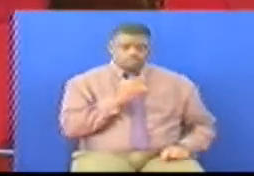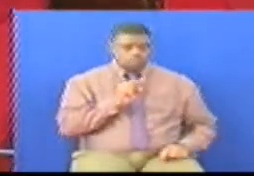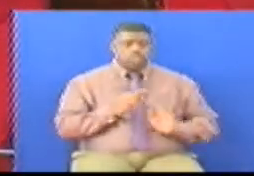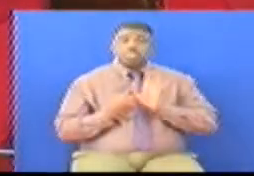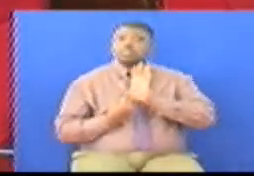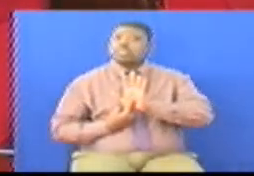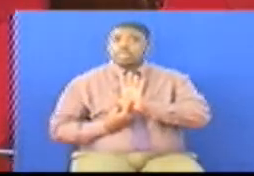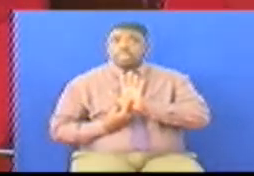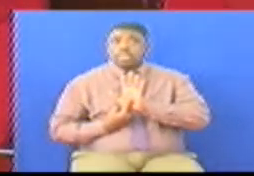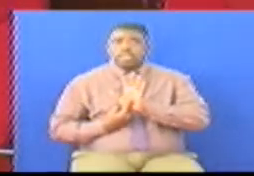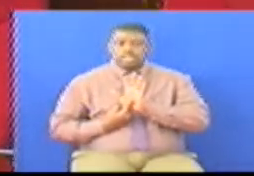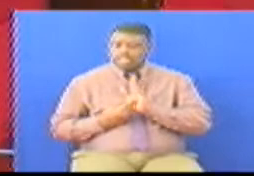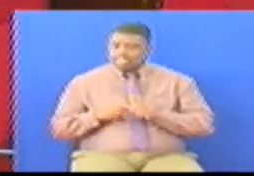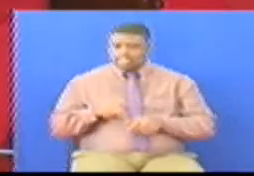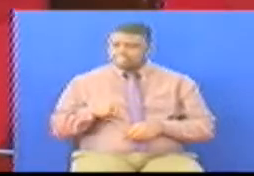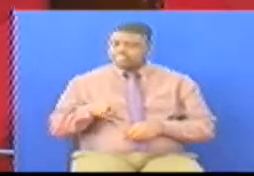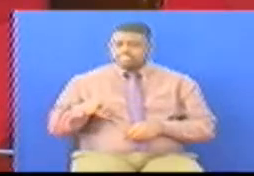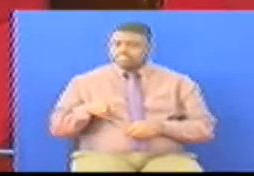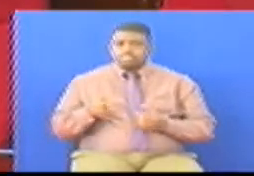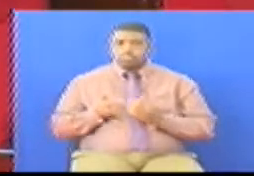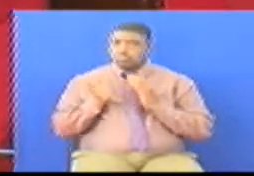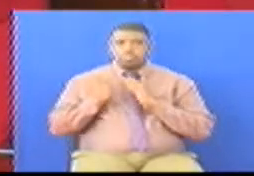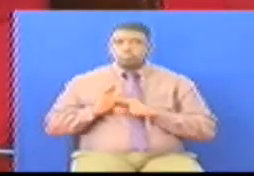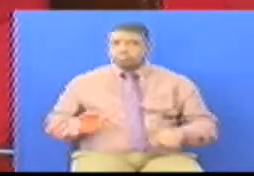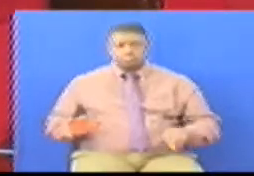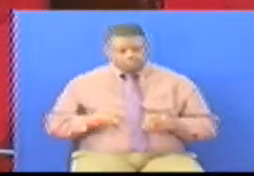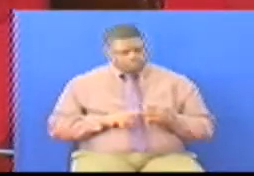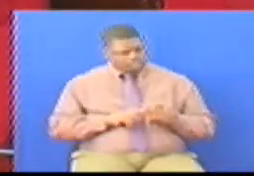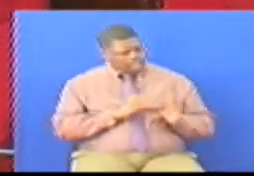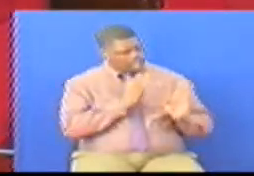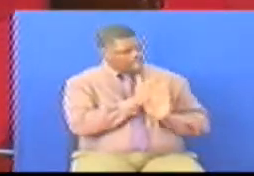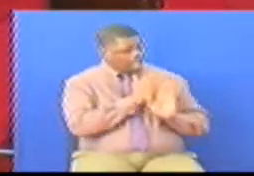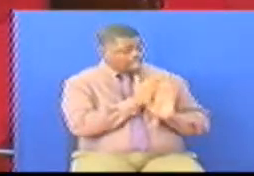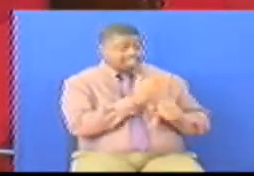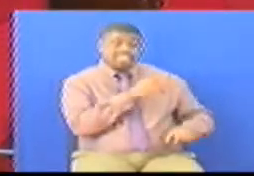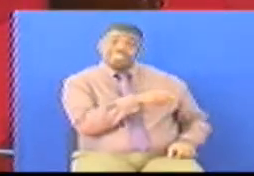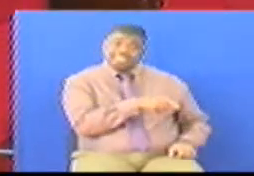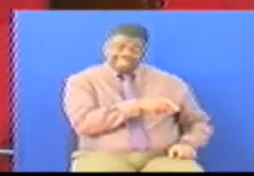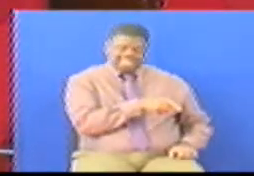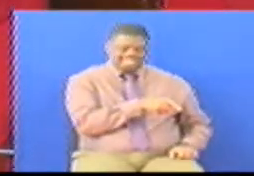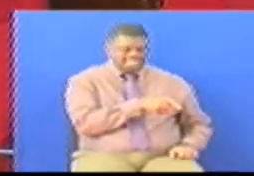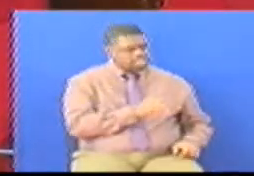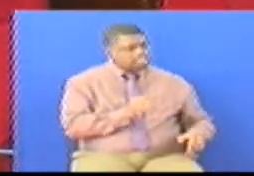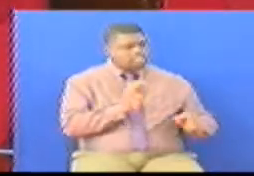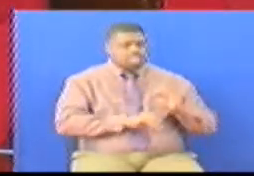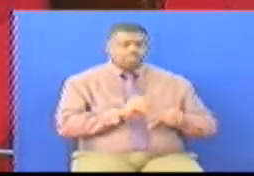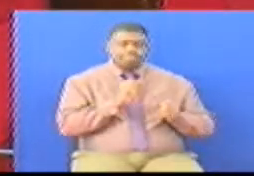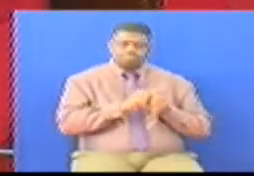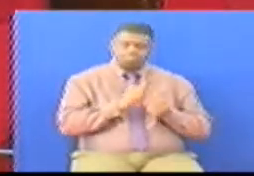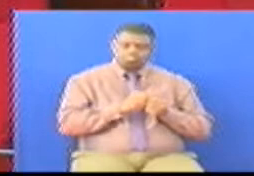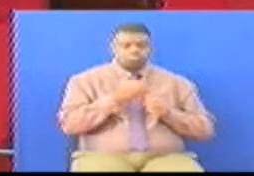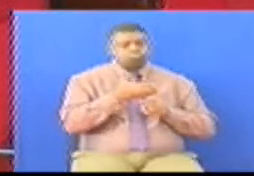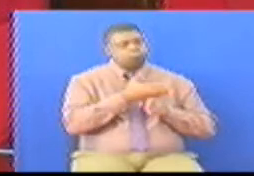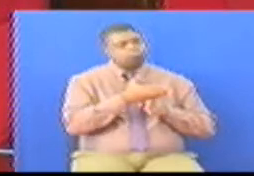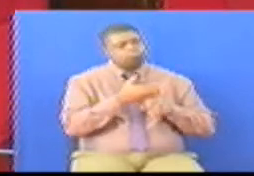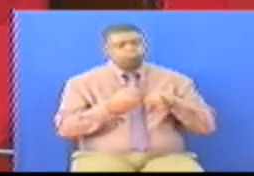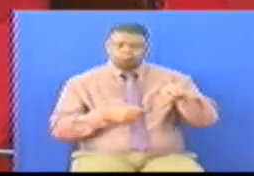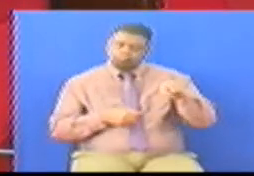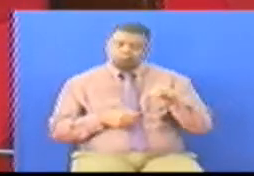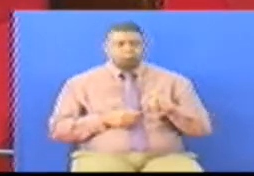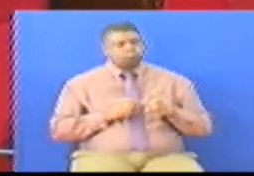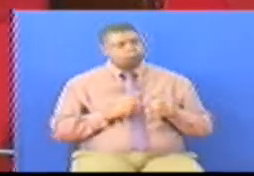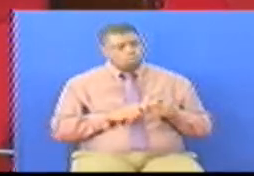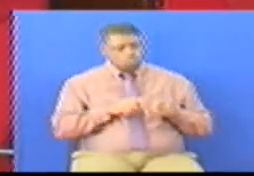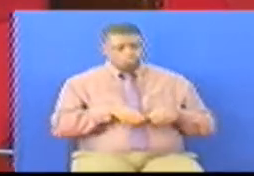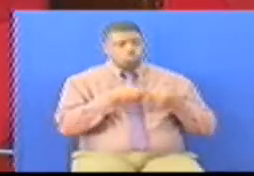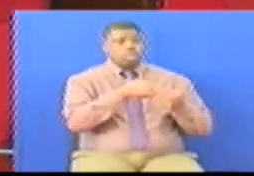84.6 yalikuwa hayajahitimishwa. Hali hii kwa kiasi kikubwa ilichangiwa na vyombo vilivyohusika na